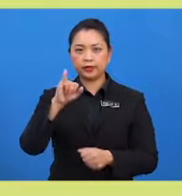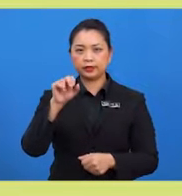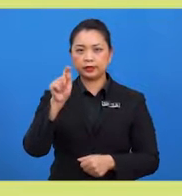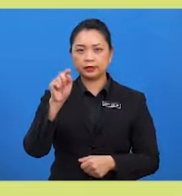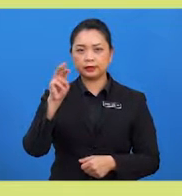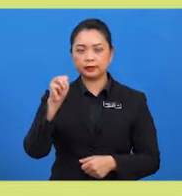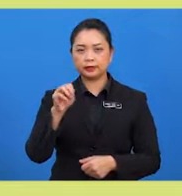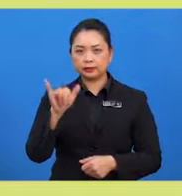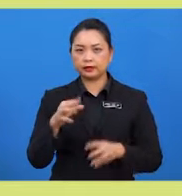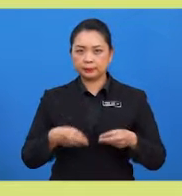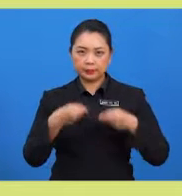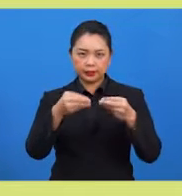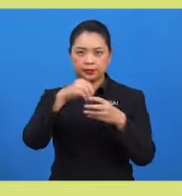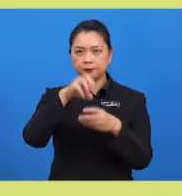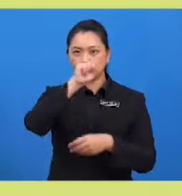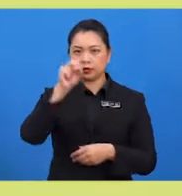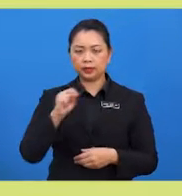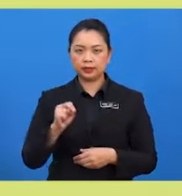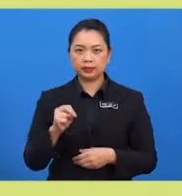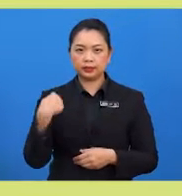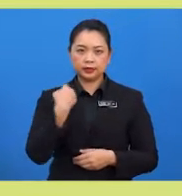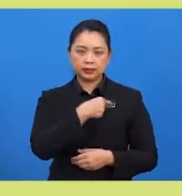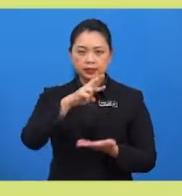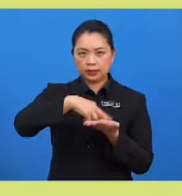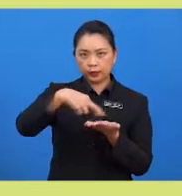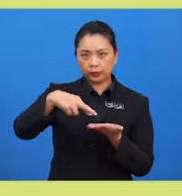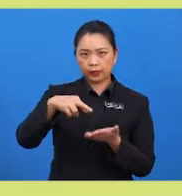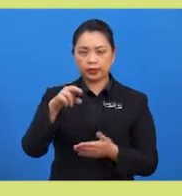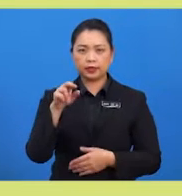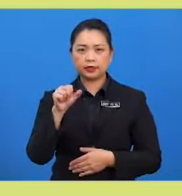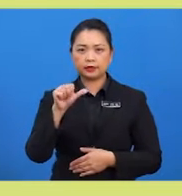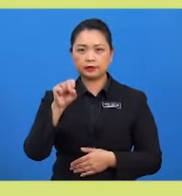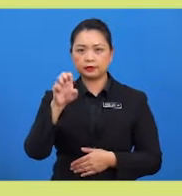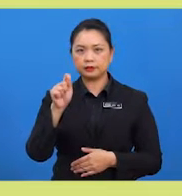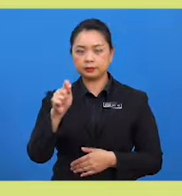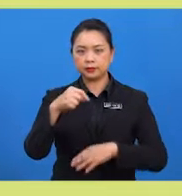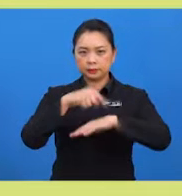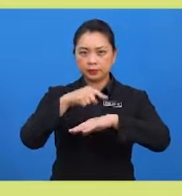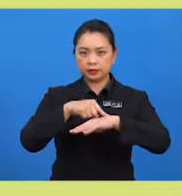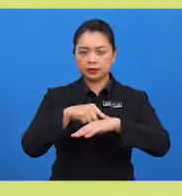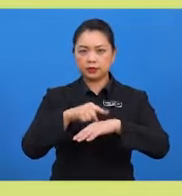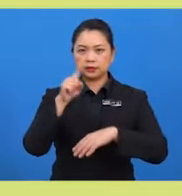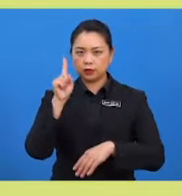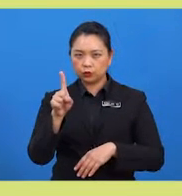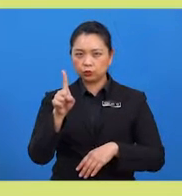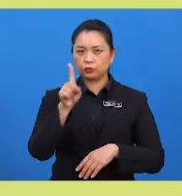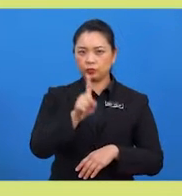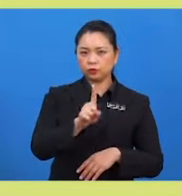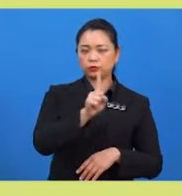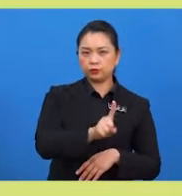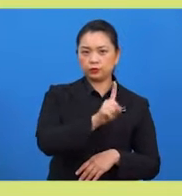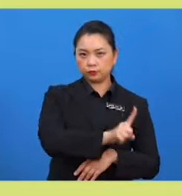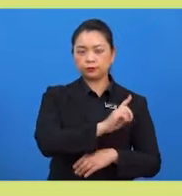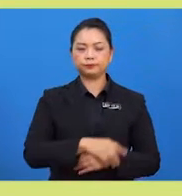yang diberi dalam soalan. Kita rekodkan aset bukan semasa satu persatu. Aset bukan semasa lengkapan